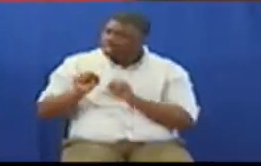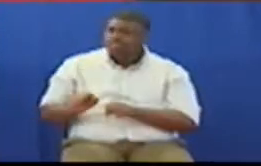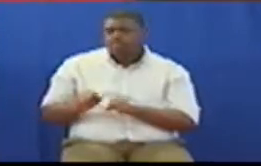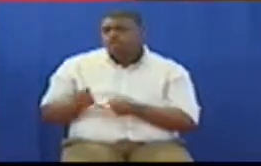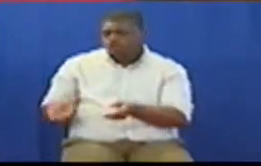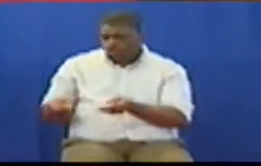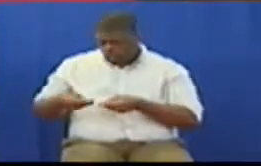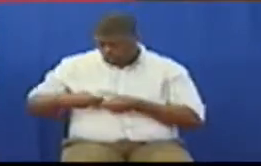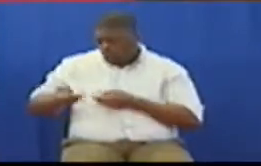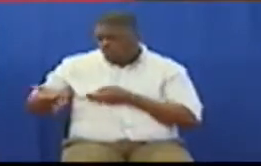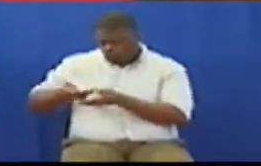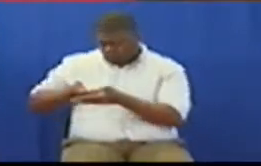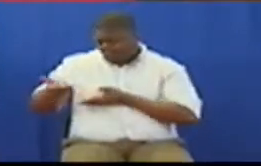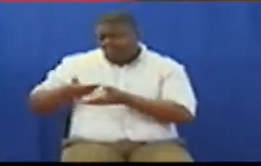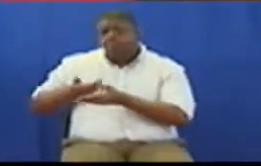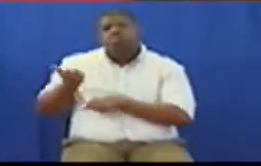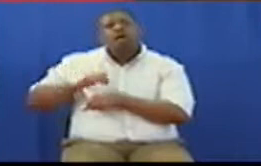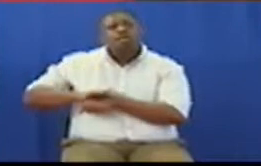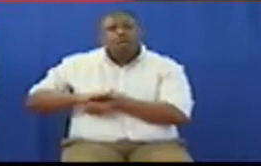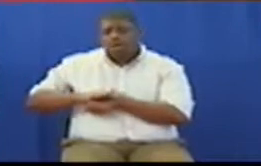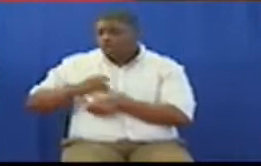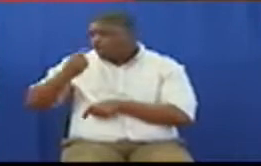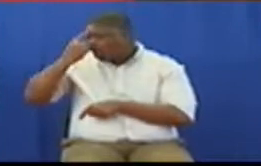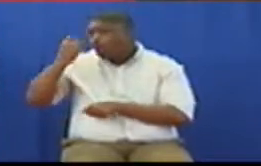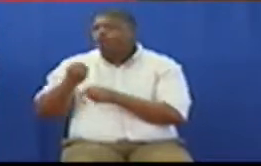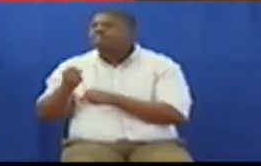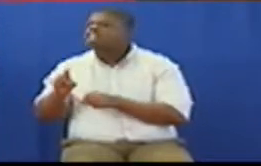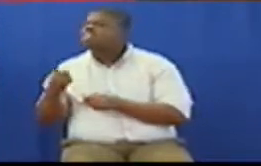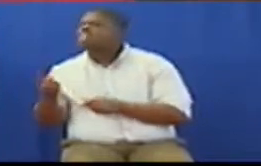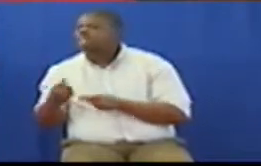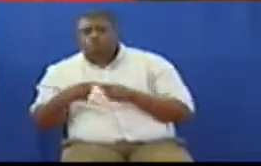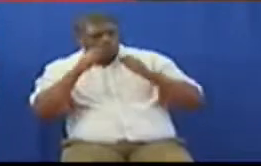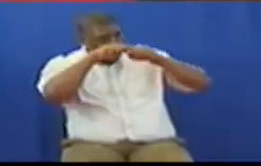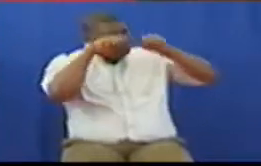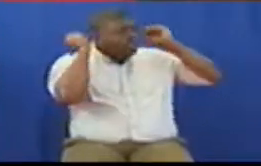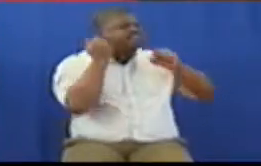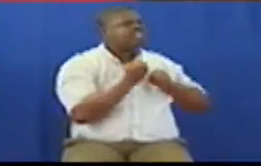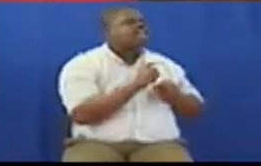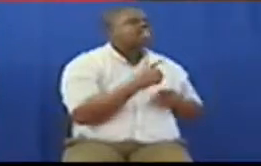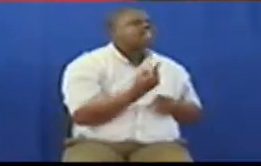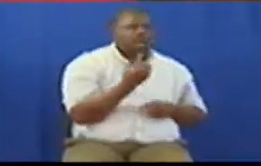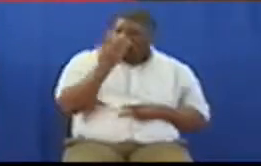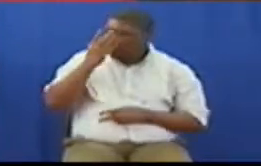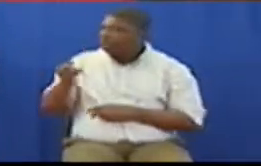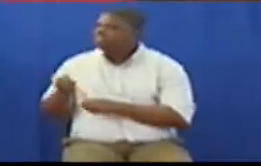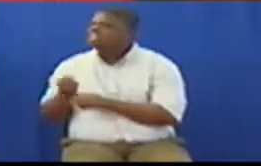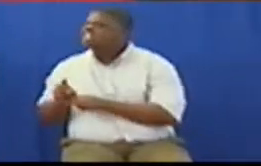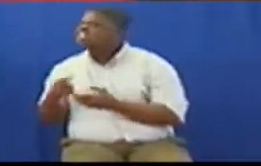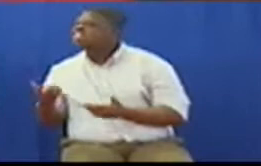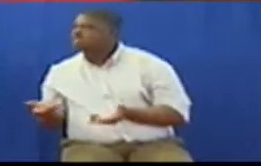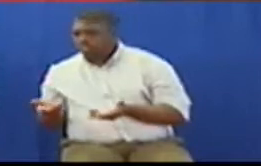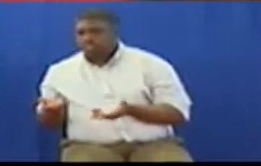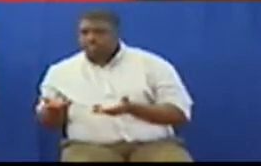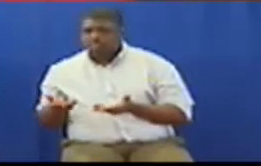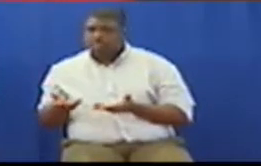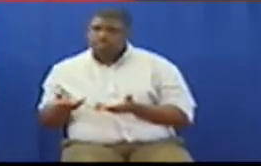wanafanyaje? Wapogoro wanafanyaje? Wanakiusa wanafanyaje? Wahaya tunafanyaje? Kwa sababu hii knowledge ipo, ni